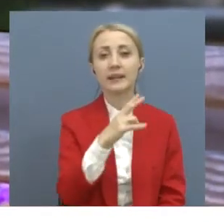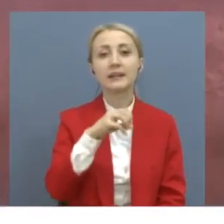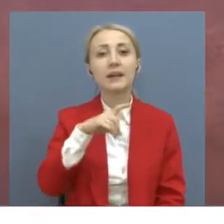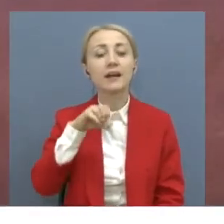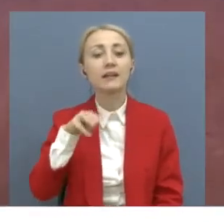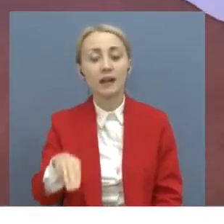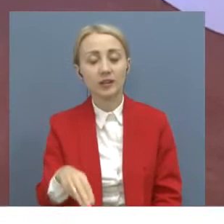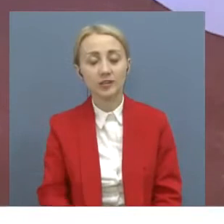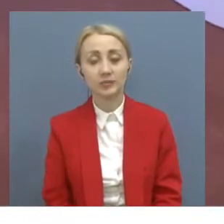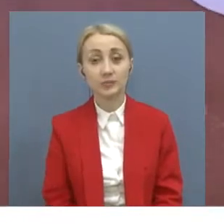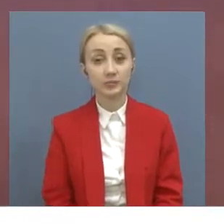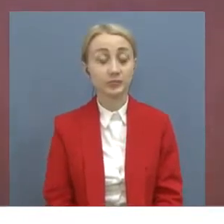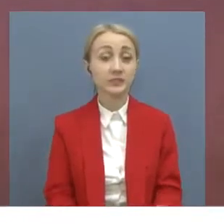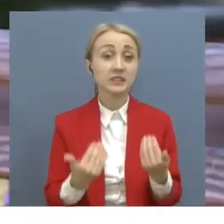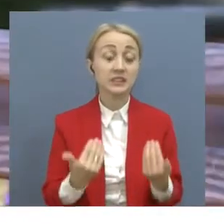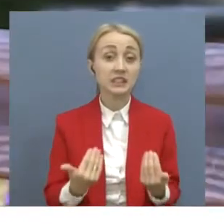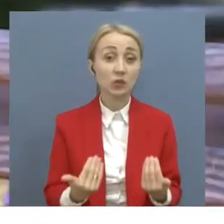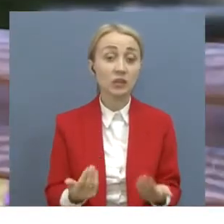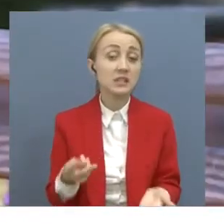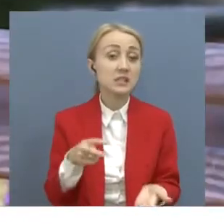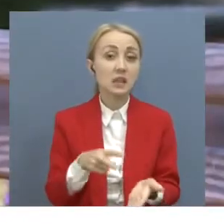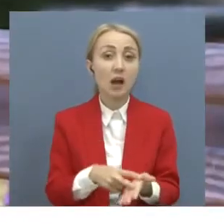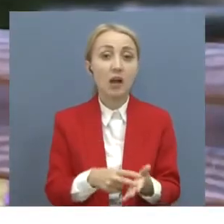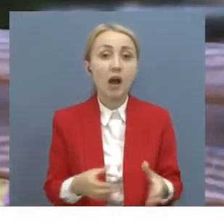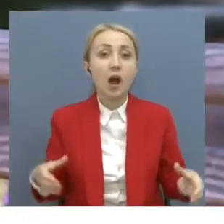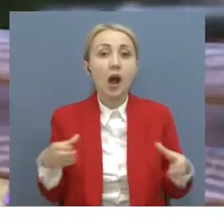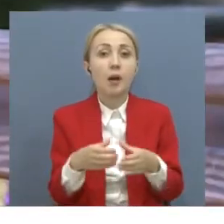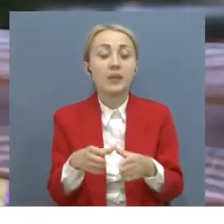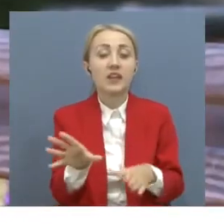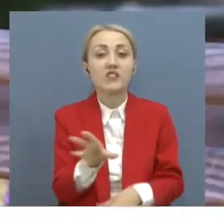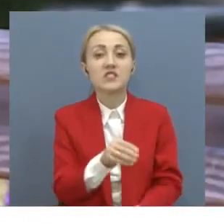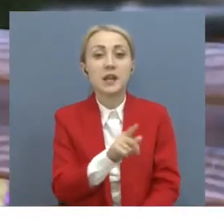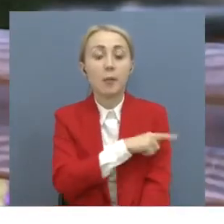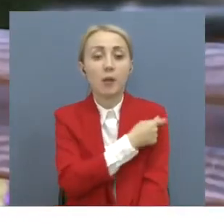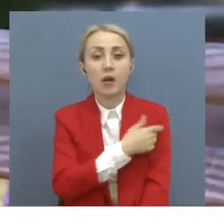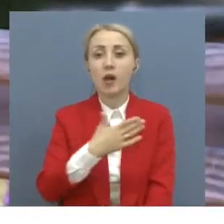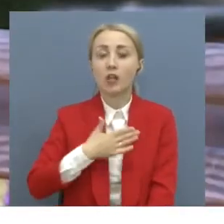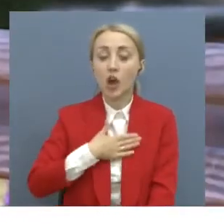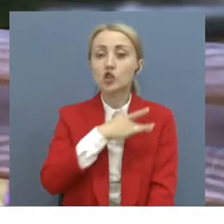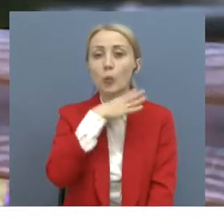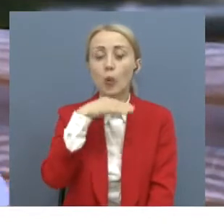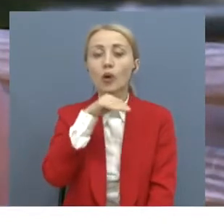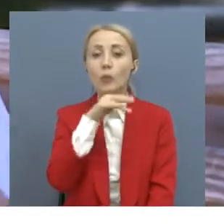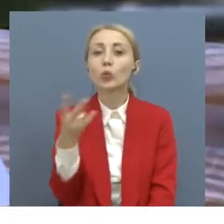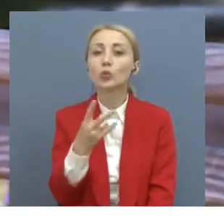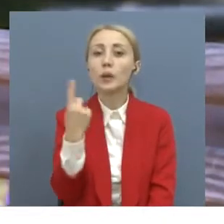әлдеқайда артта қалған. Мен еліміздің көптеген облыстарында болдым. Оларда клиника, үлкен ауруханалар бар. Мысалы, Павлодардың өзінде типтік аурухана